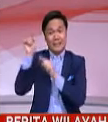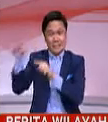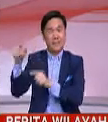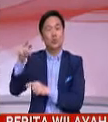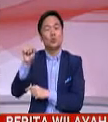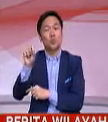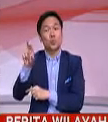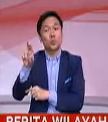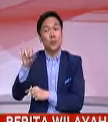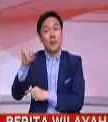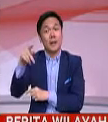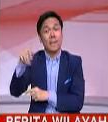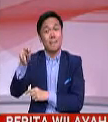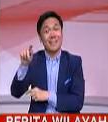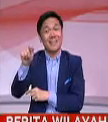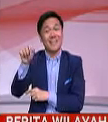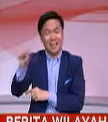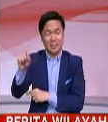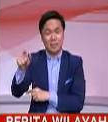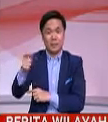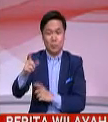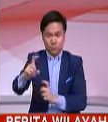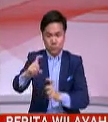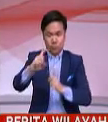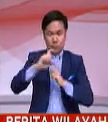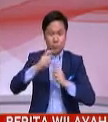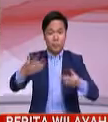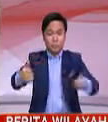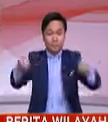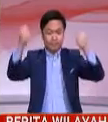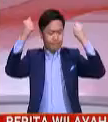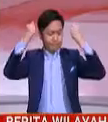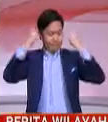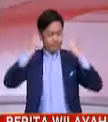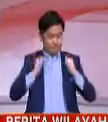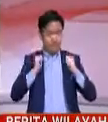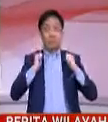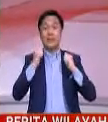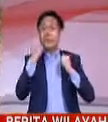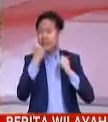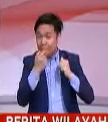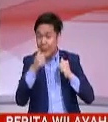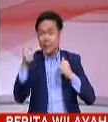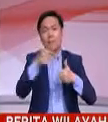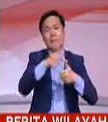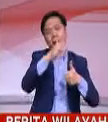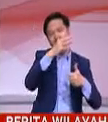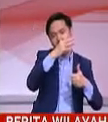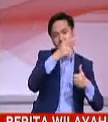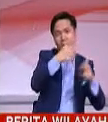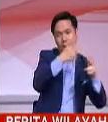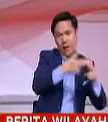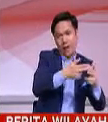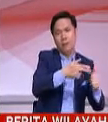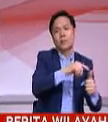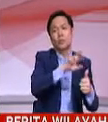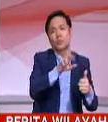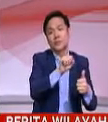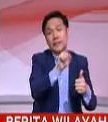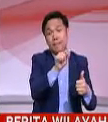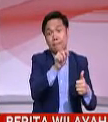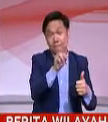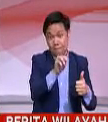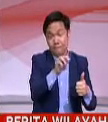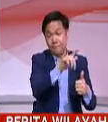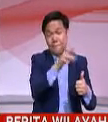mendahului senarai penerima darjah kebesaran ^ pertama adalah yang di-pertuan Negeri Melaka ton Mohamad air Rustam